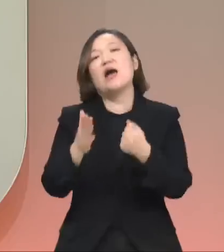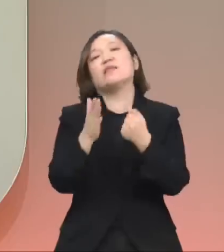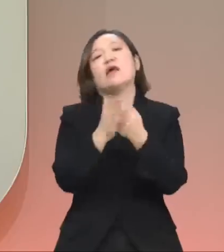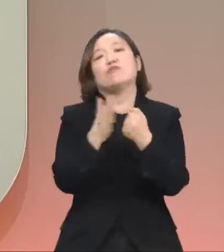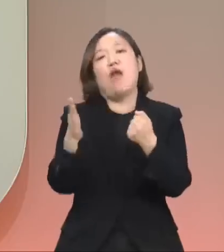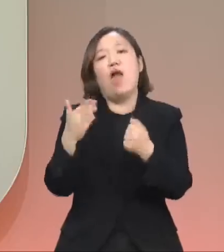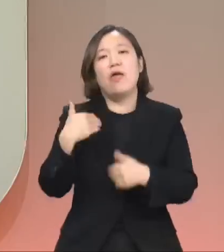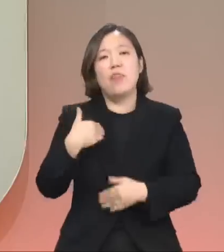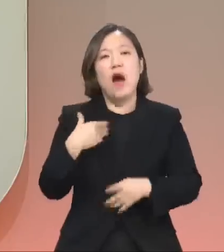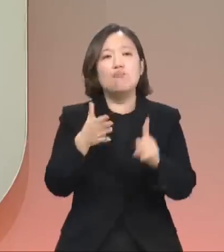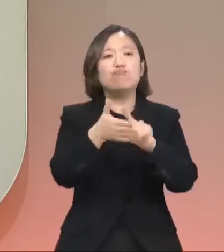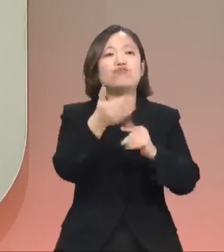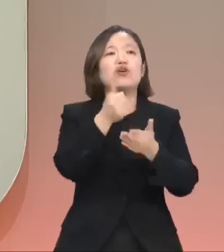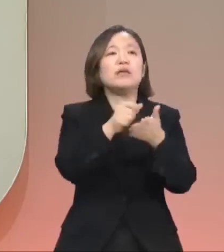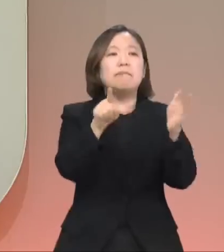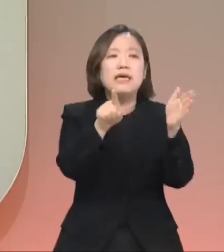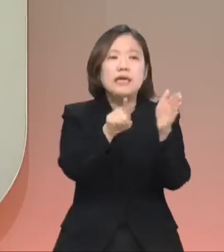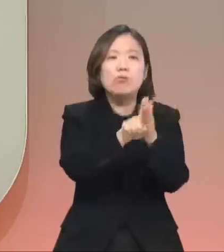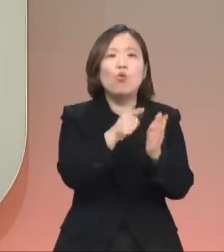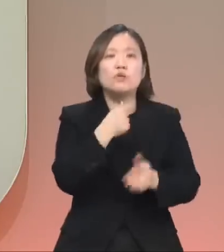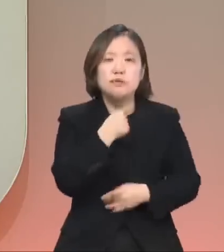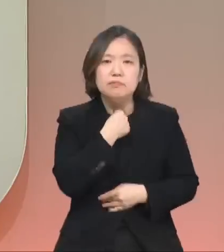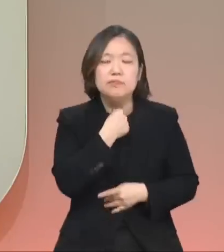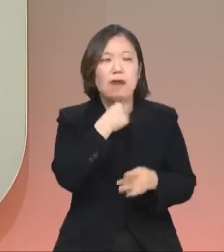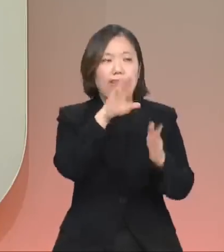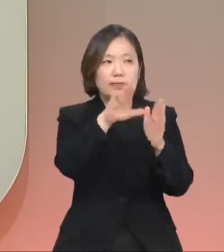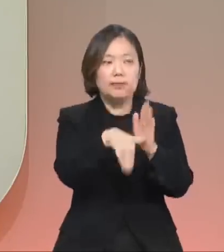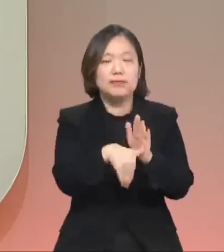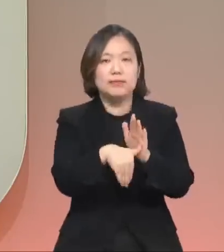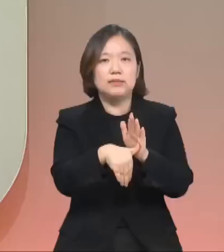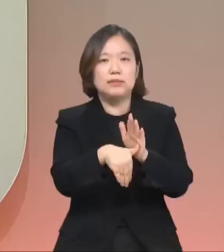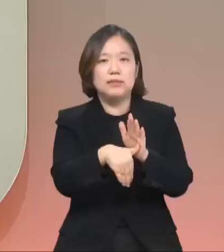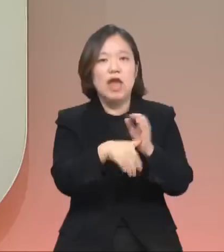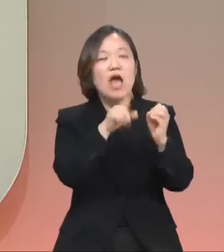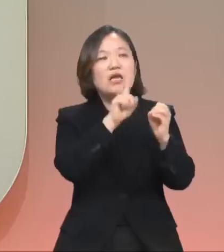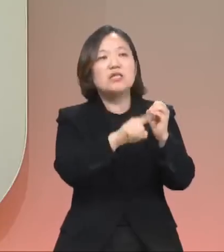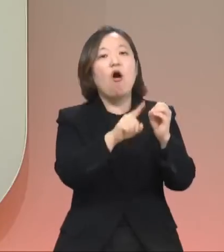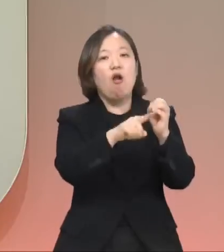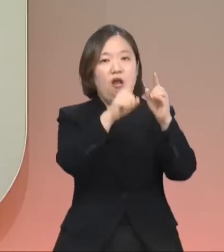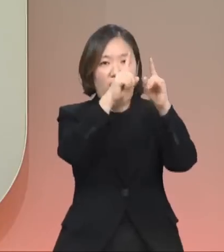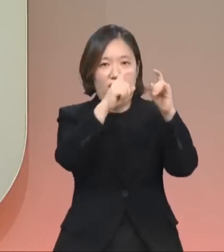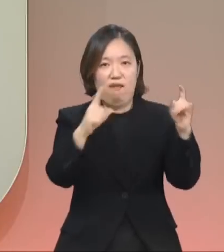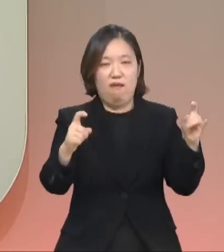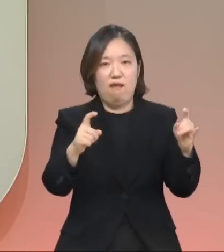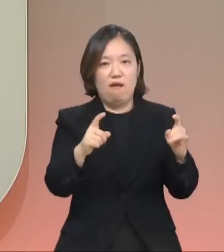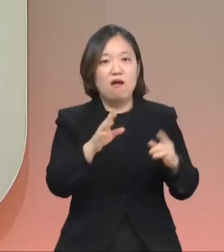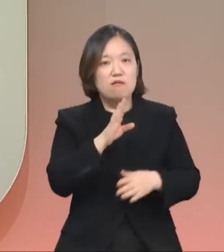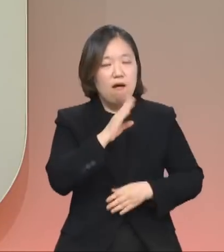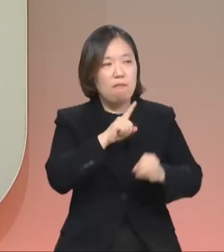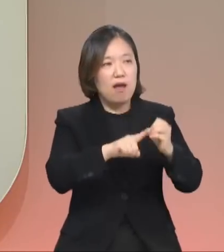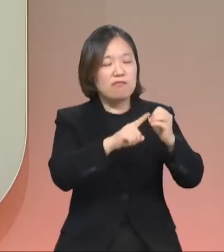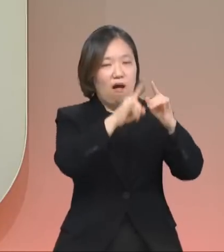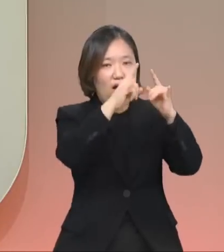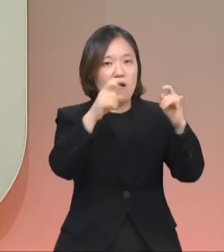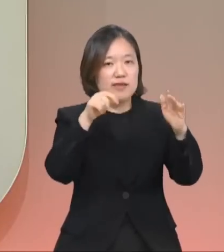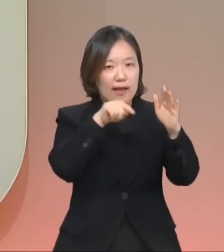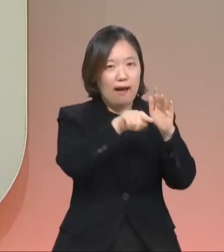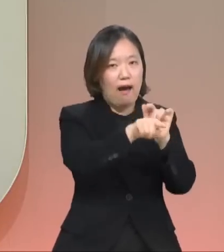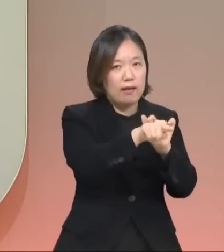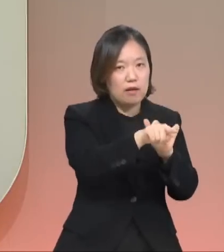만나더라도 올바른 정법도란 바른 법을 가르치는 정법 도량에 가야 되고 그리고 항상